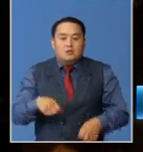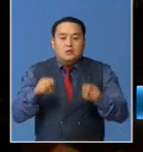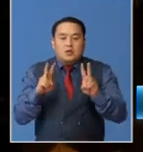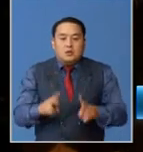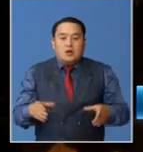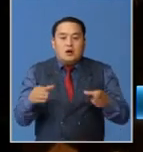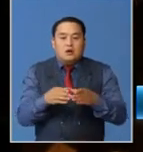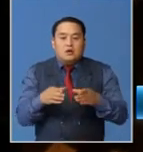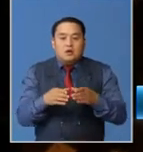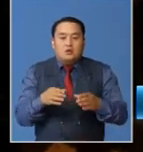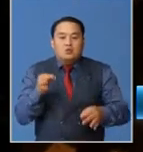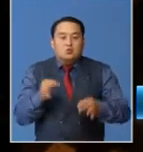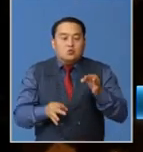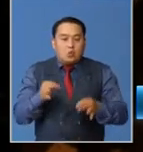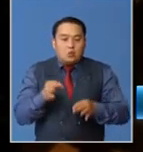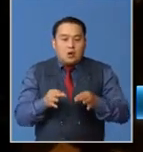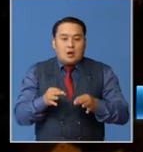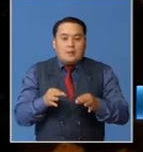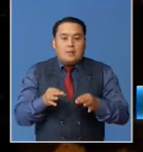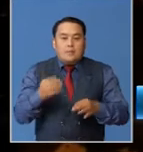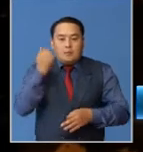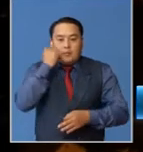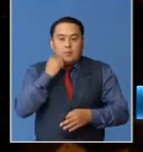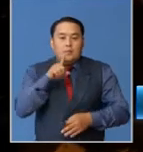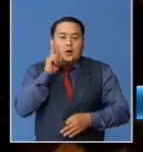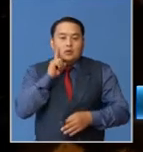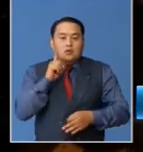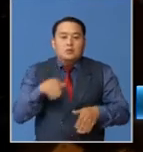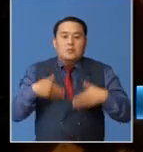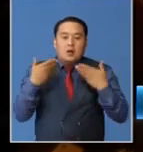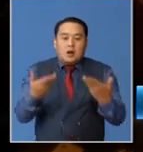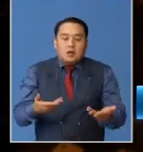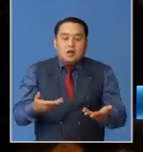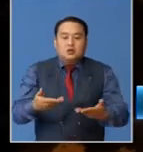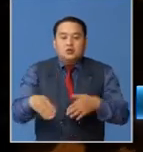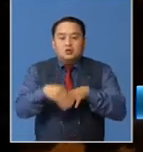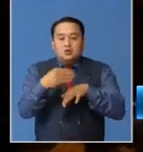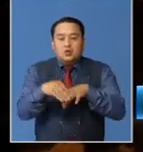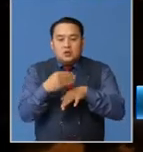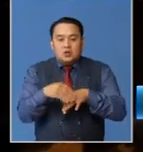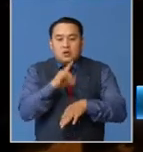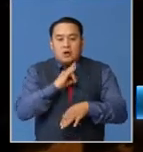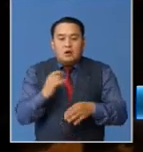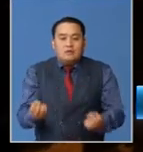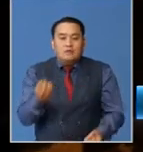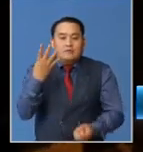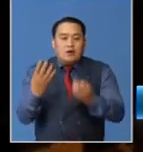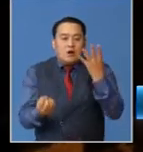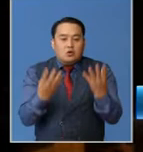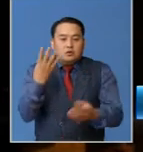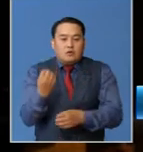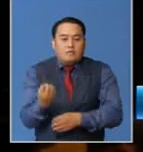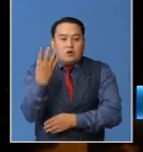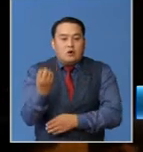специализированного административного суда Атырау, в ретро-парке молодой человек сделал предложение руки и сердца с помощью пиротехнических устройств,